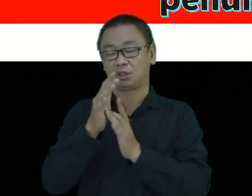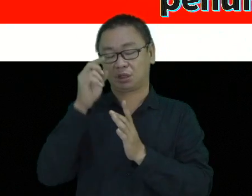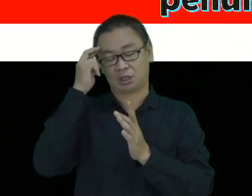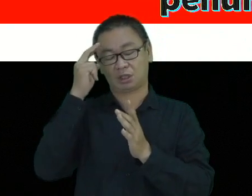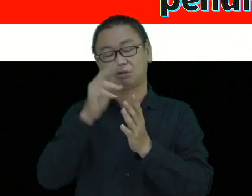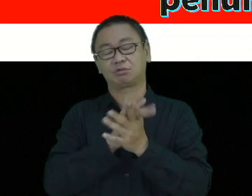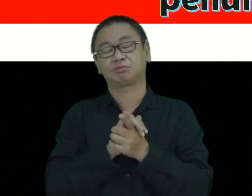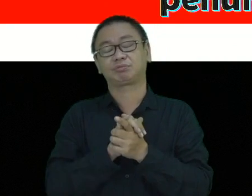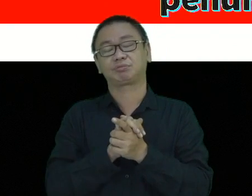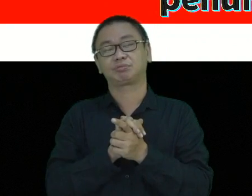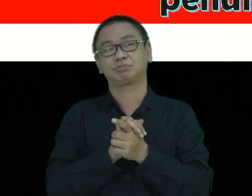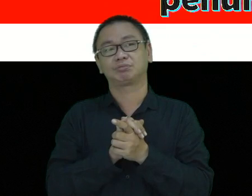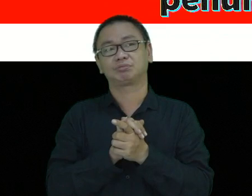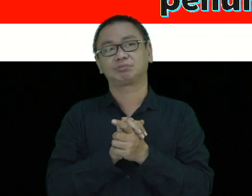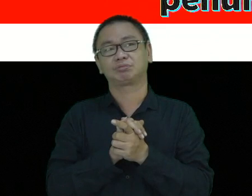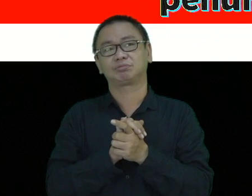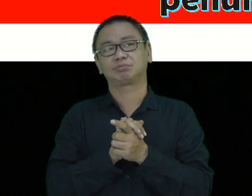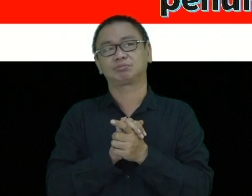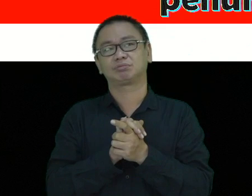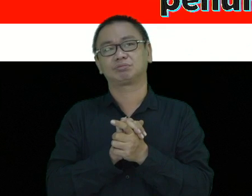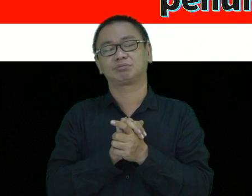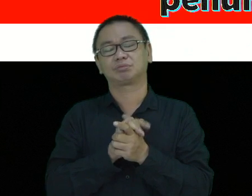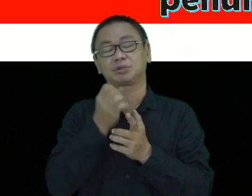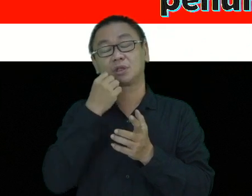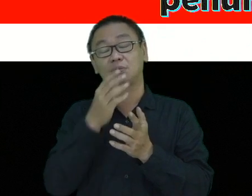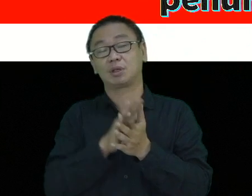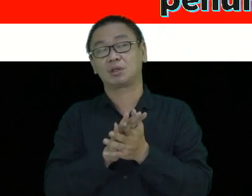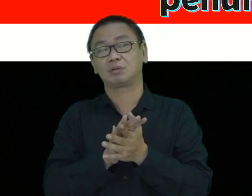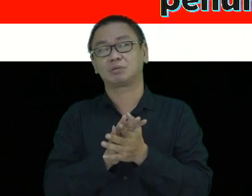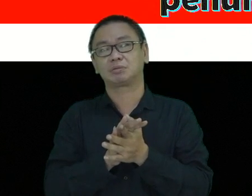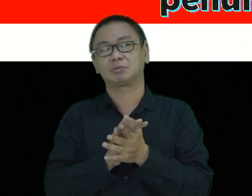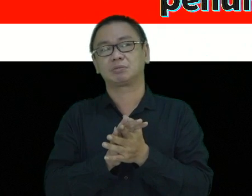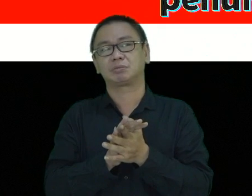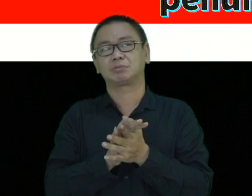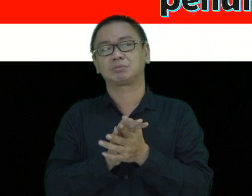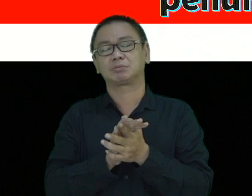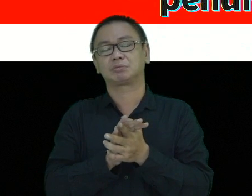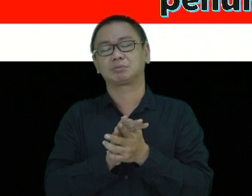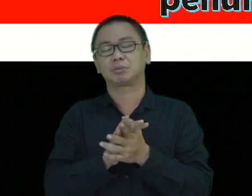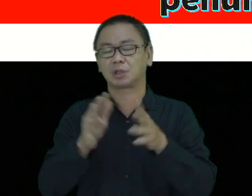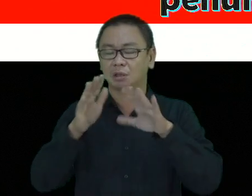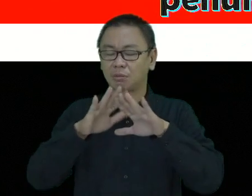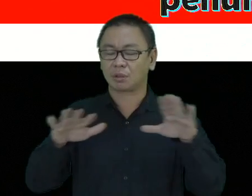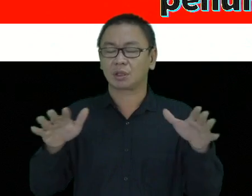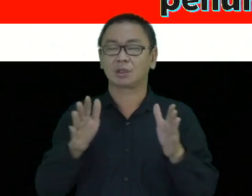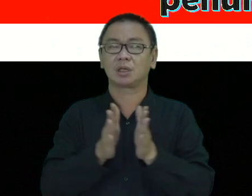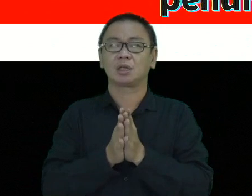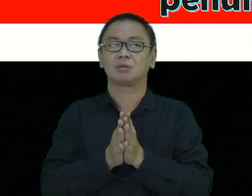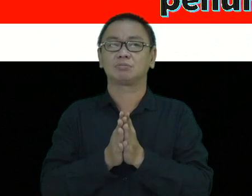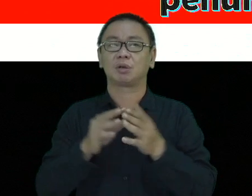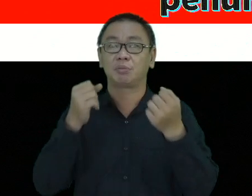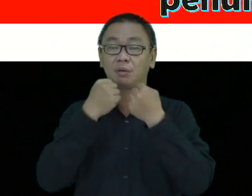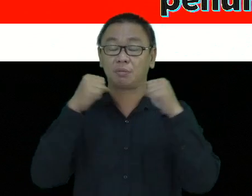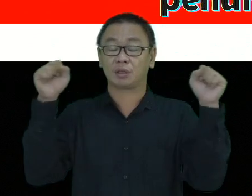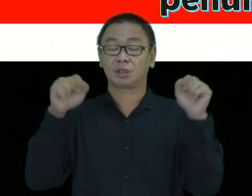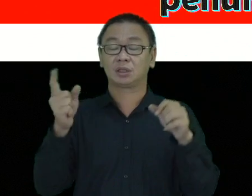kepada murid-muridnya hendak menyampaikan pesan bahwa pendamaian dan pembebasan yang